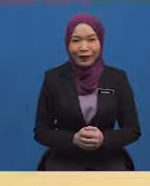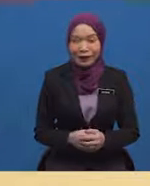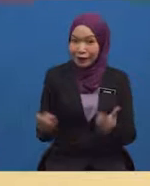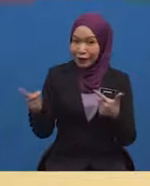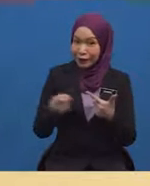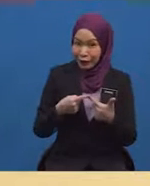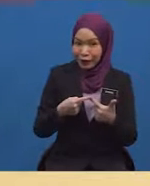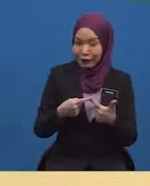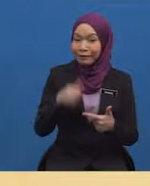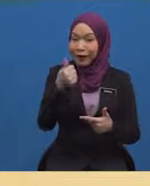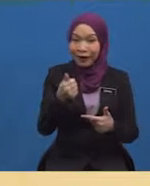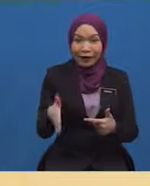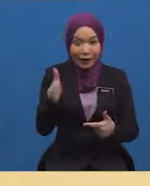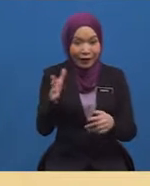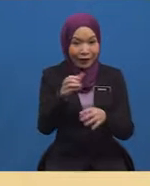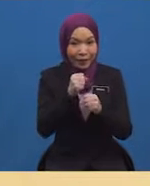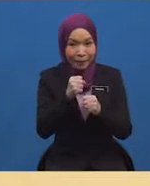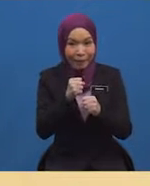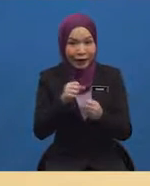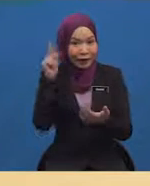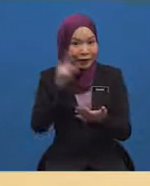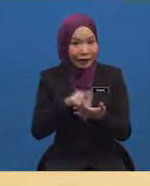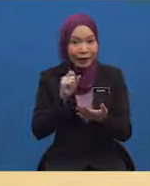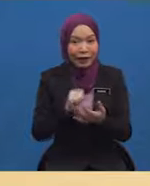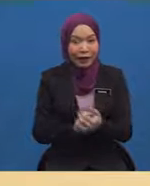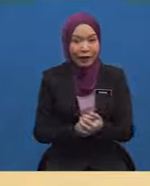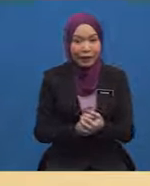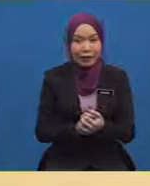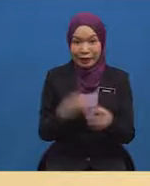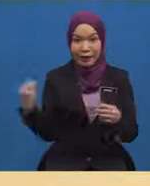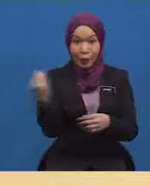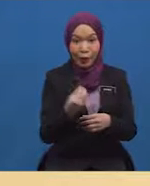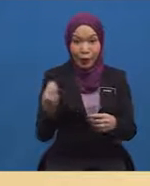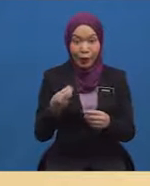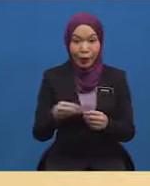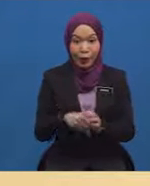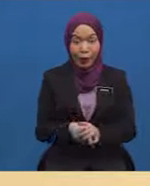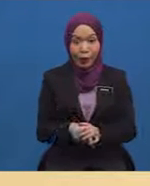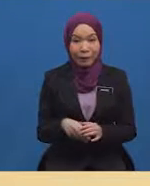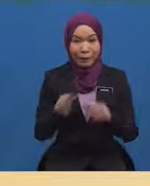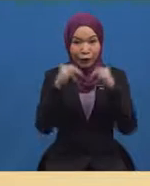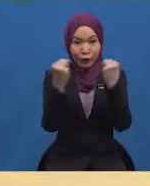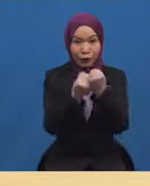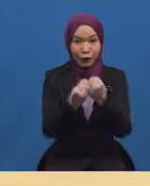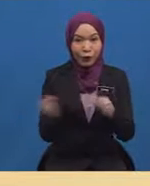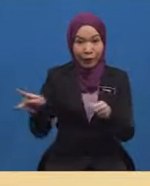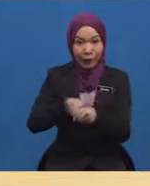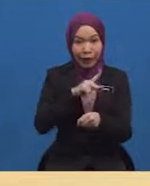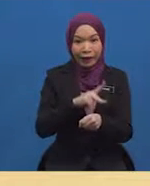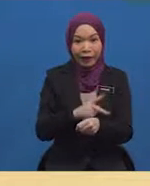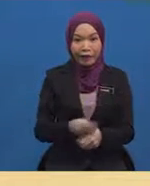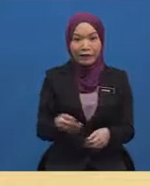Kedua, anda akan dapat mengenal pasti taburan penduduk padat, sederhana dan jarang di